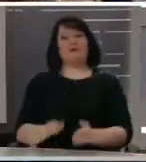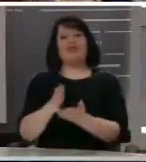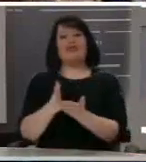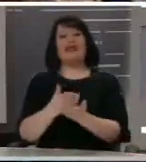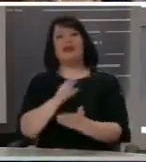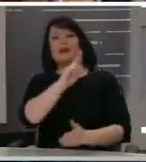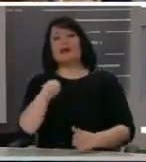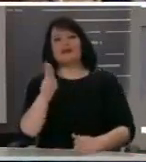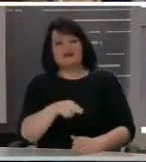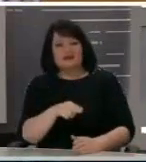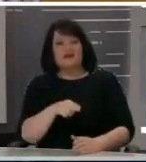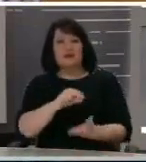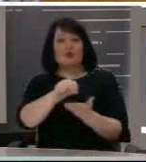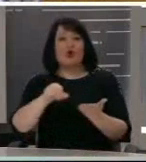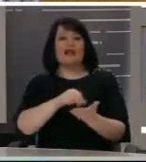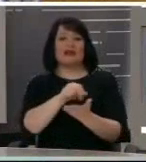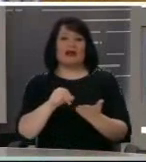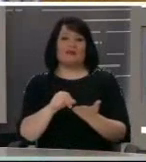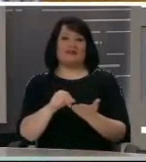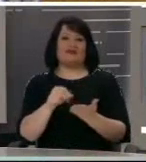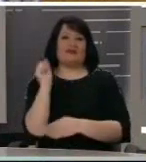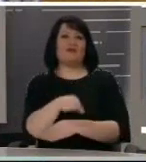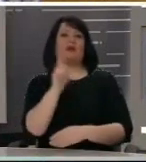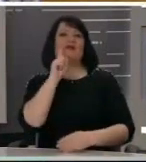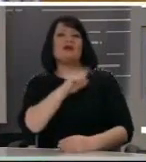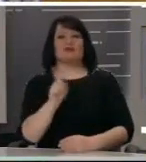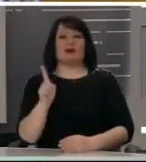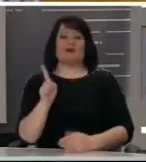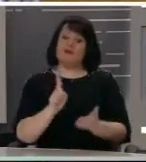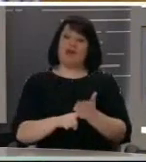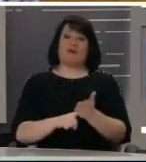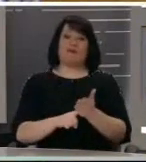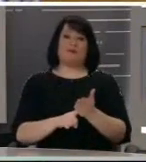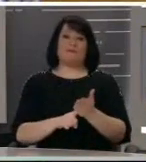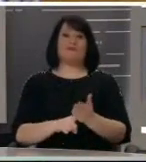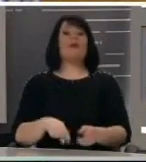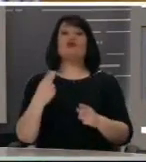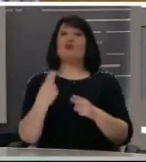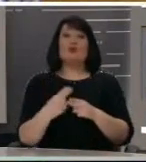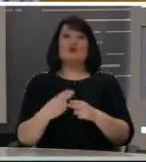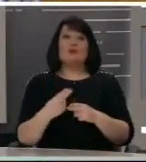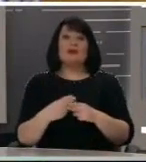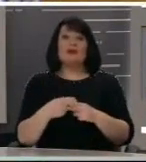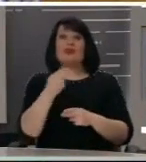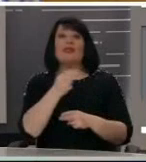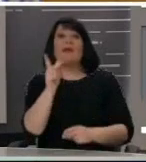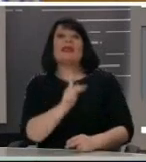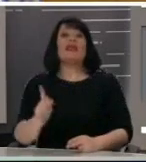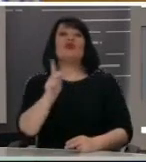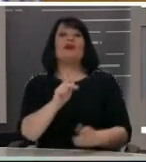και των προκαταλήψεων σε βάρος των γυναικών θα έλεγα ότι είναι πρώτα απ' όλα υπόθεση της